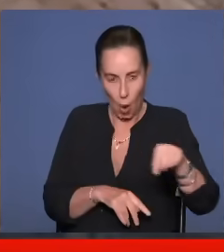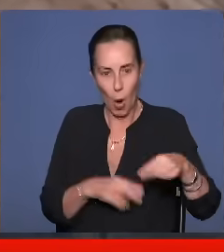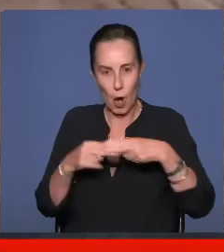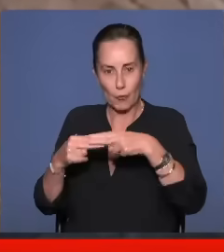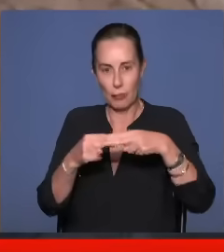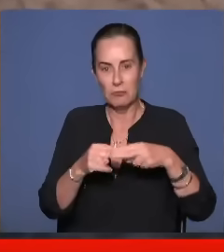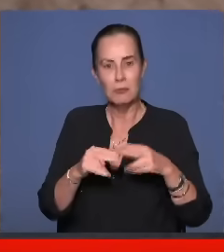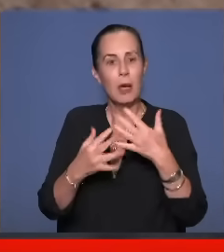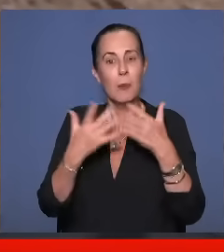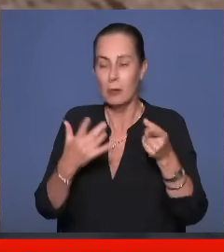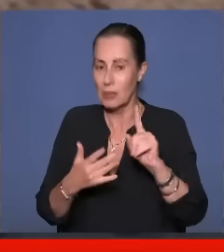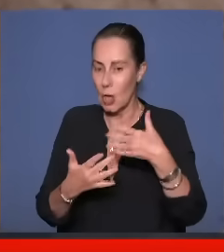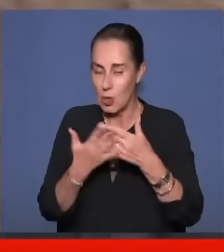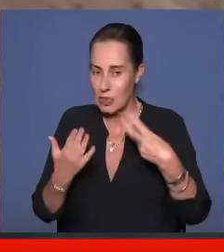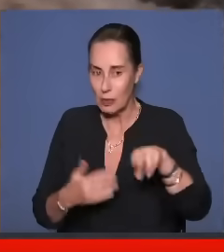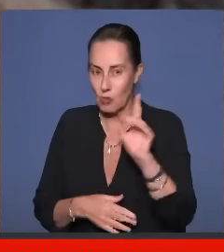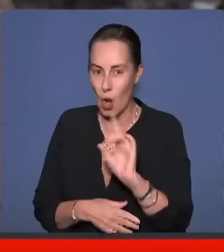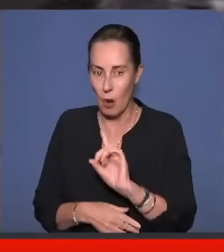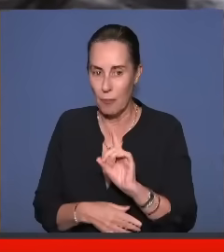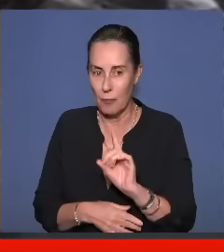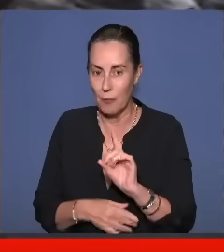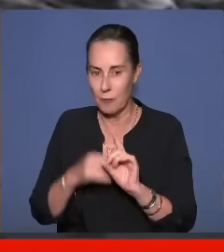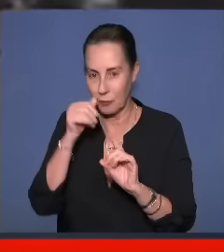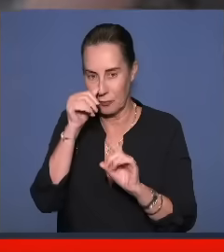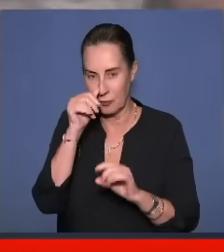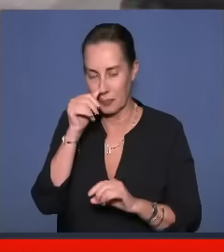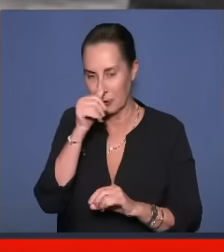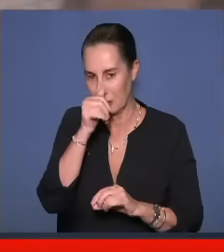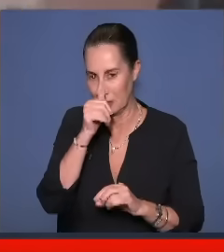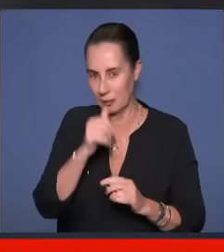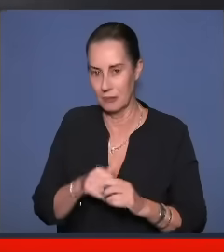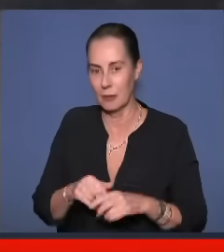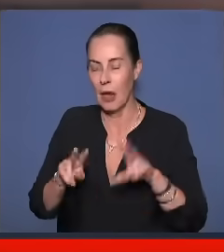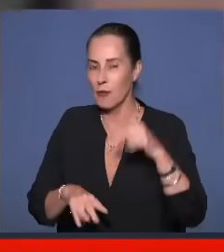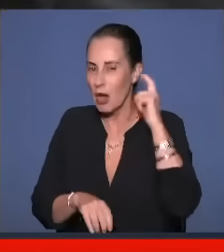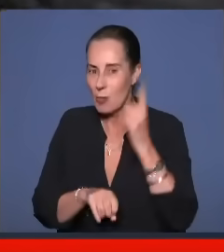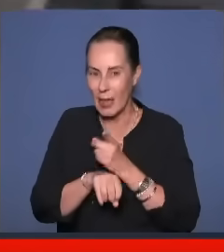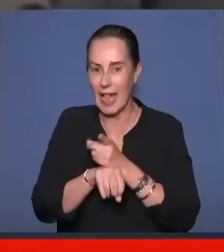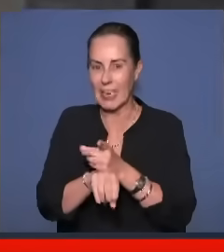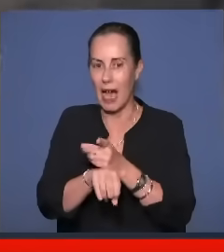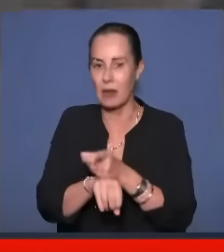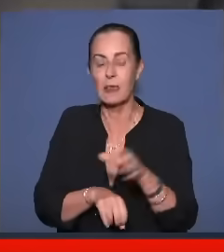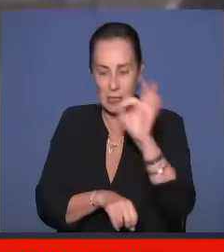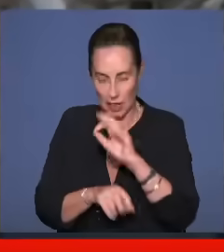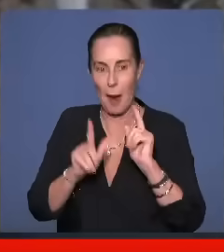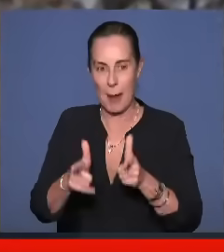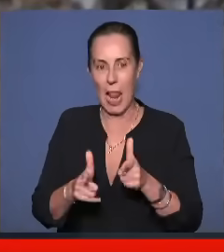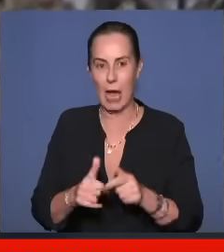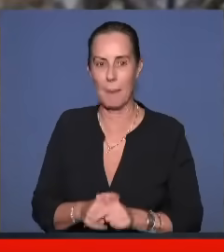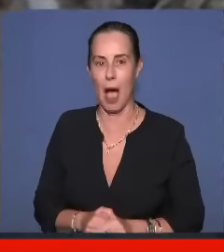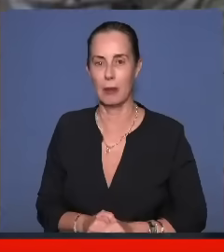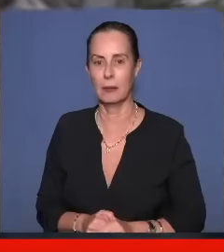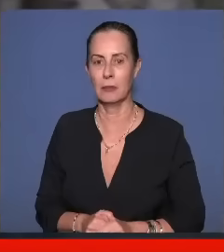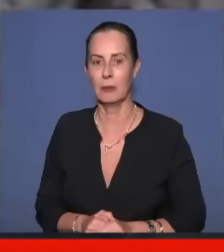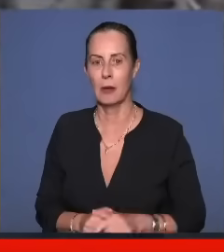מאוד התברר שאין זה יהיה סיור שלב. You can hear the tank. This is still very much an active war zone. As we